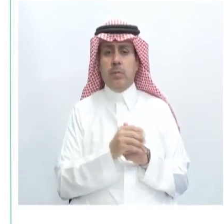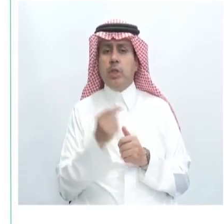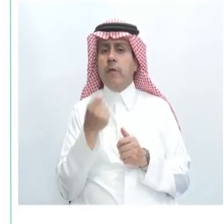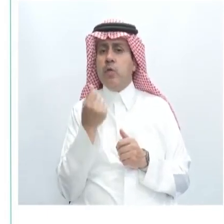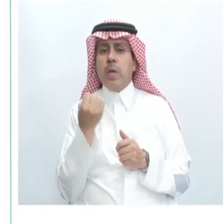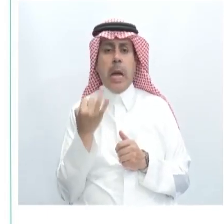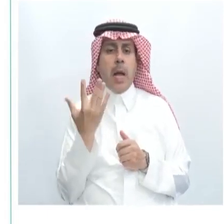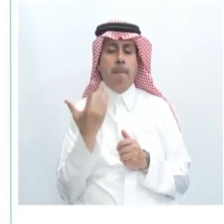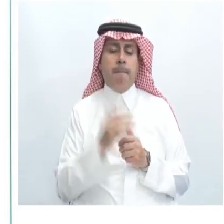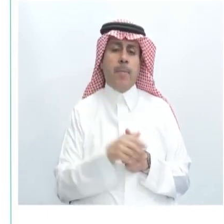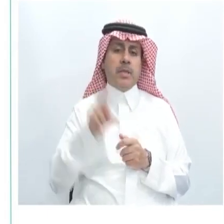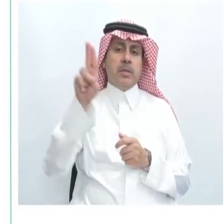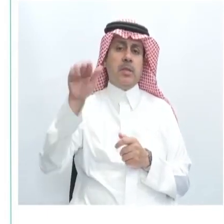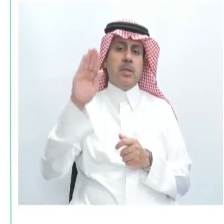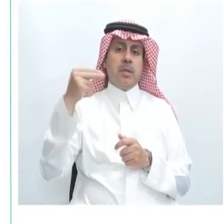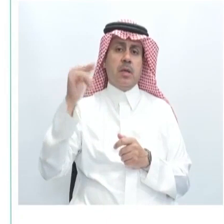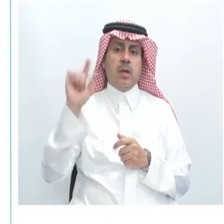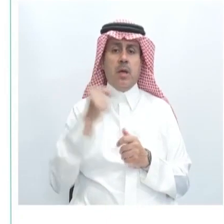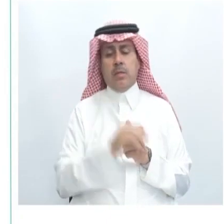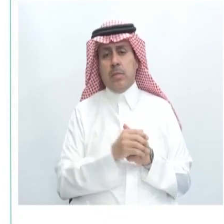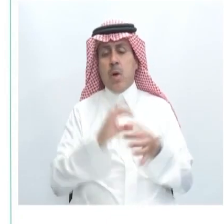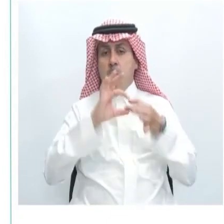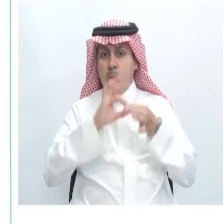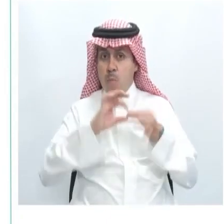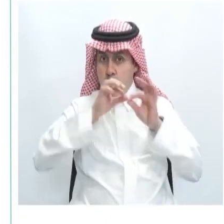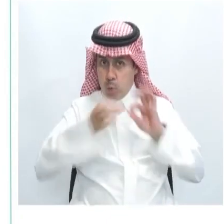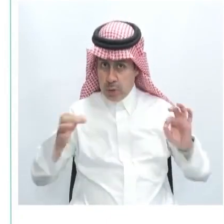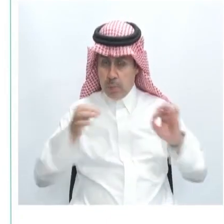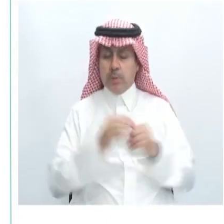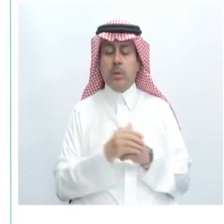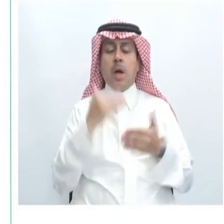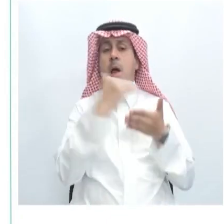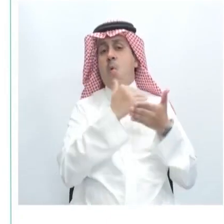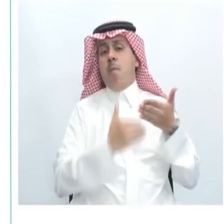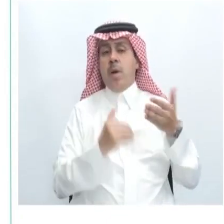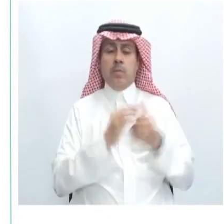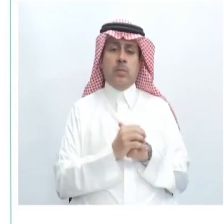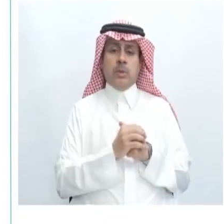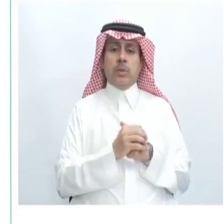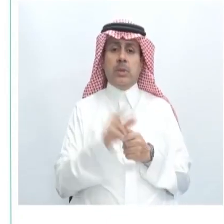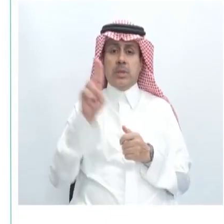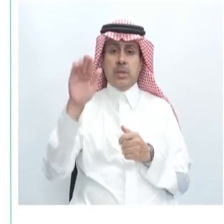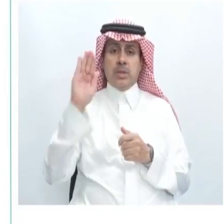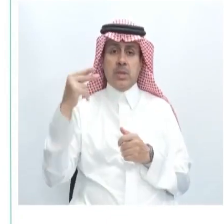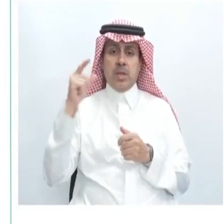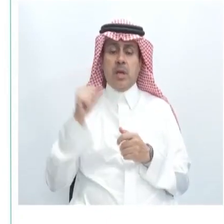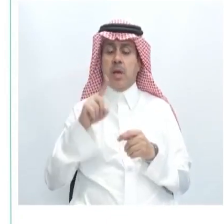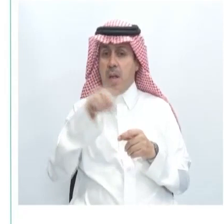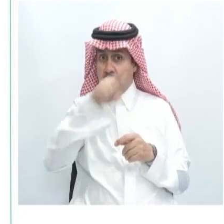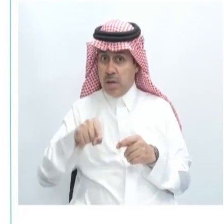وذكرنا التسعير يرتبط بعوامل متعدده وقد يكون التسعير الخاطئ سبب في فشل